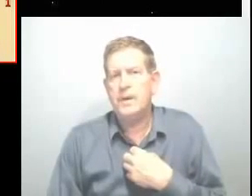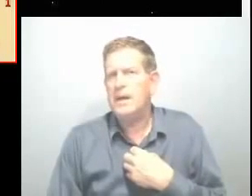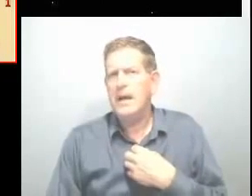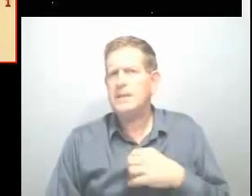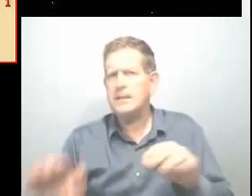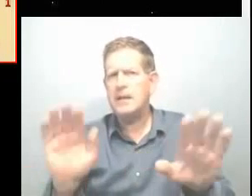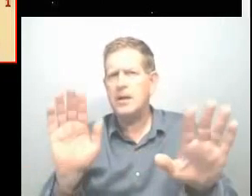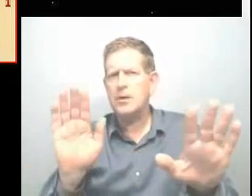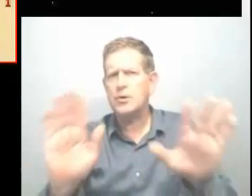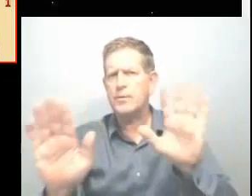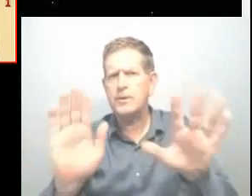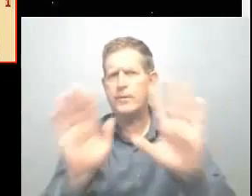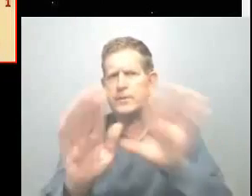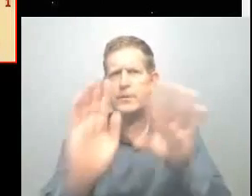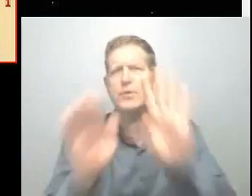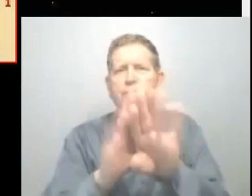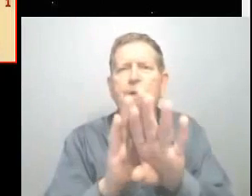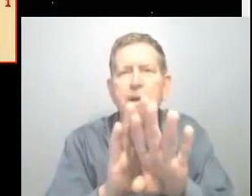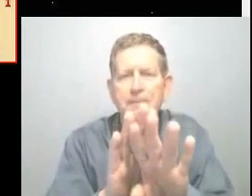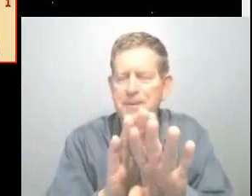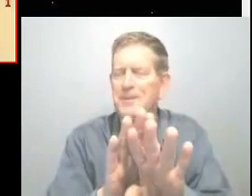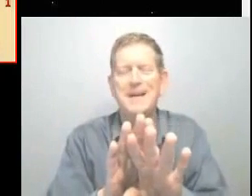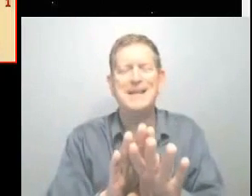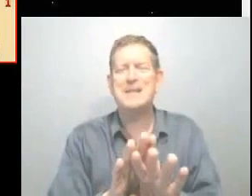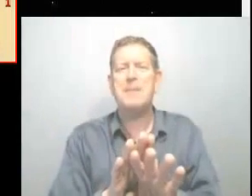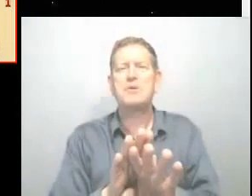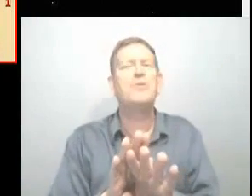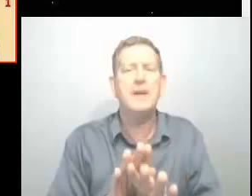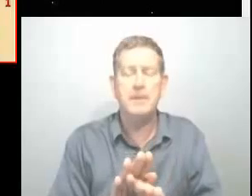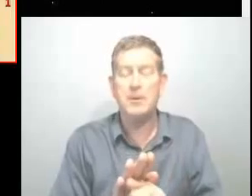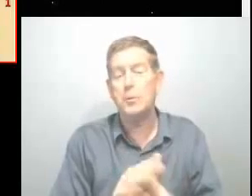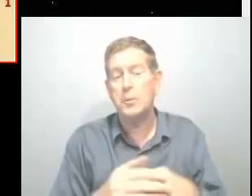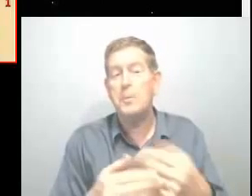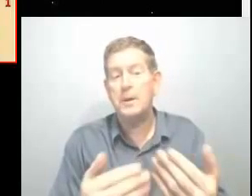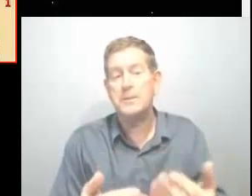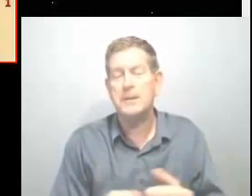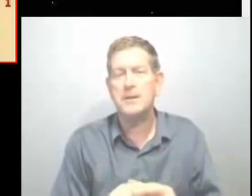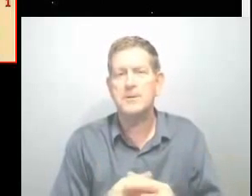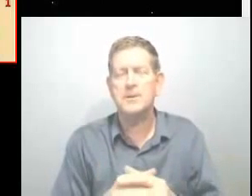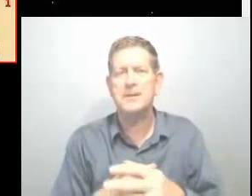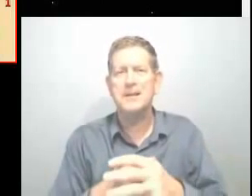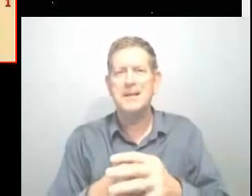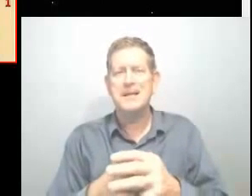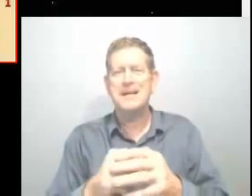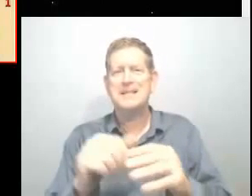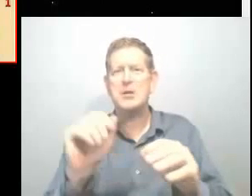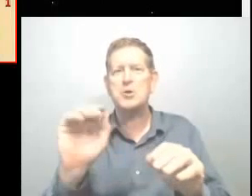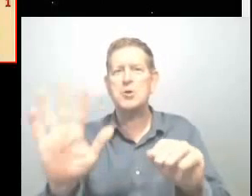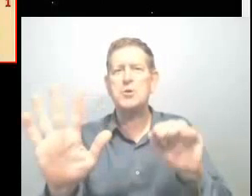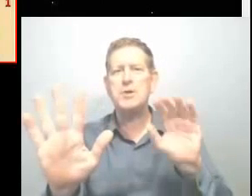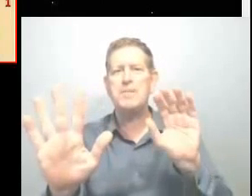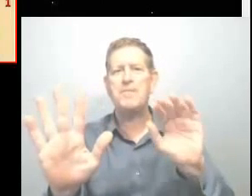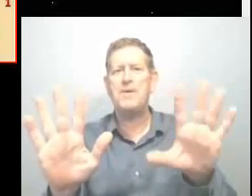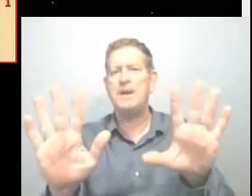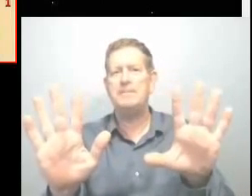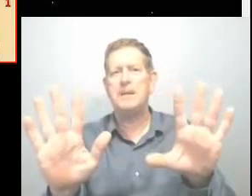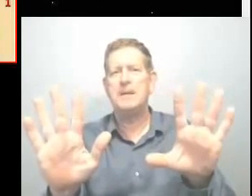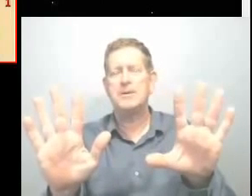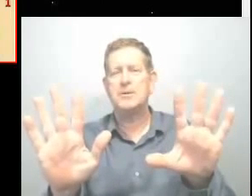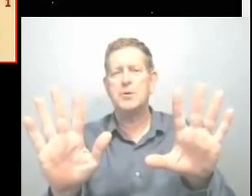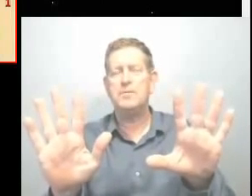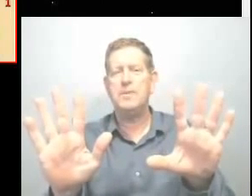je fais. Est-ce que c'est je fais, je fais? Non, ce n'est pas je fais, bien qu'on parle comme ça de temps en temps. C'est je